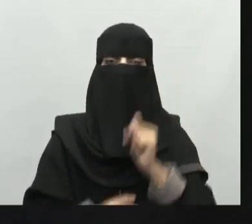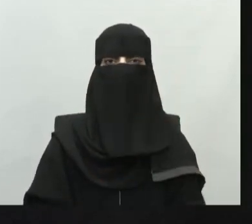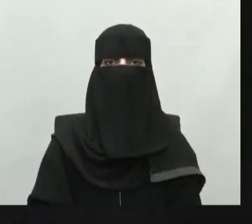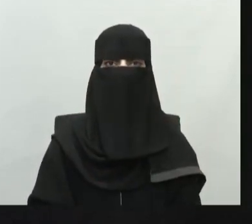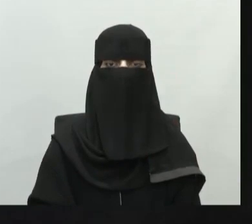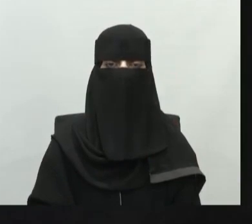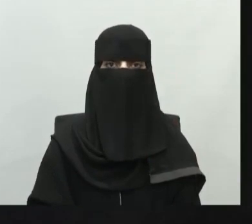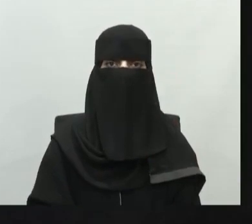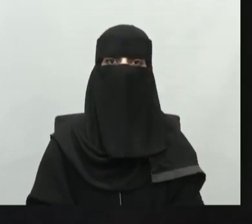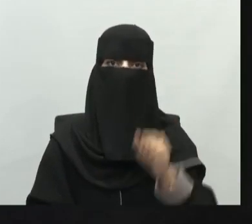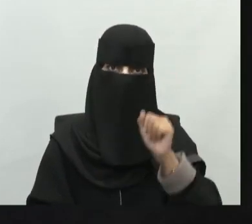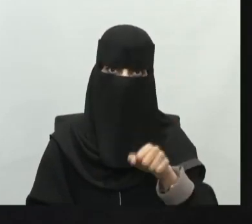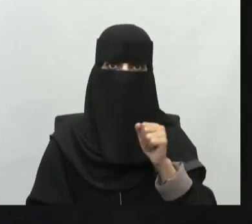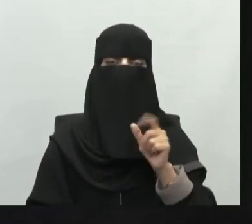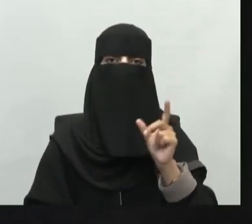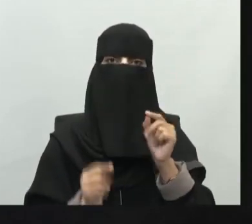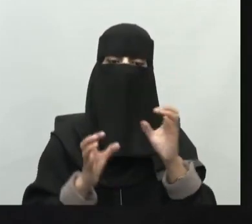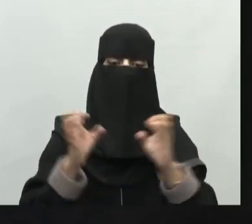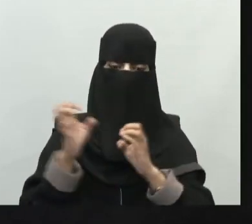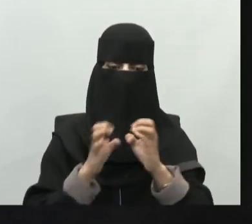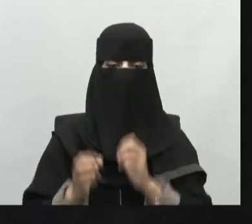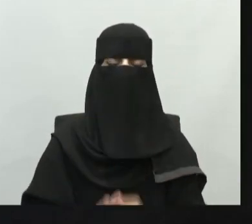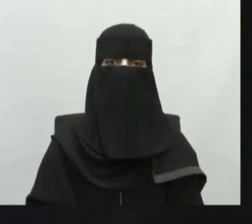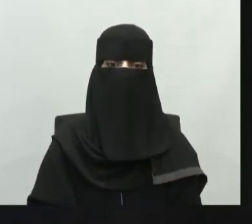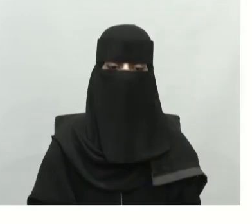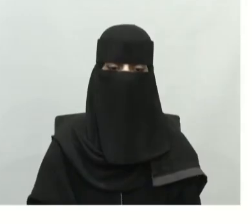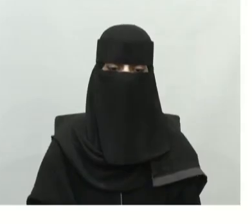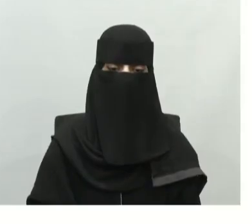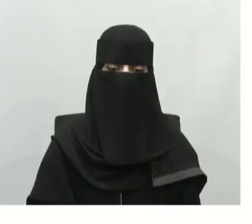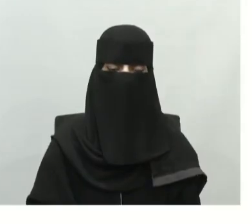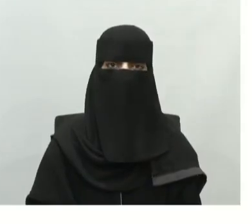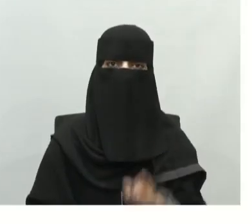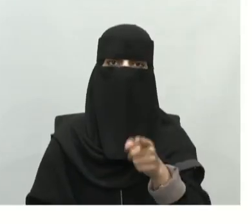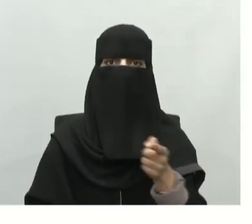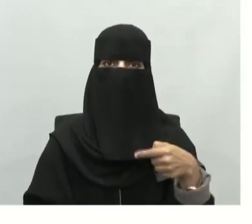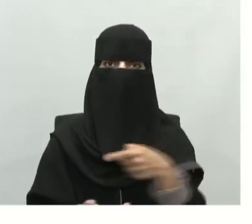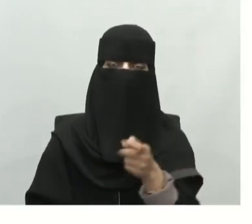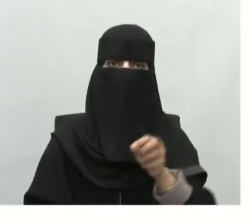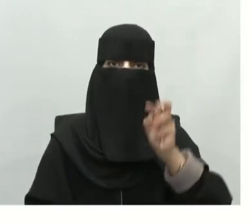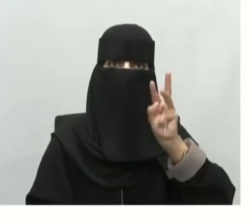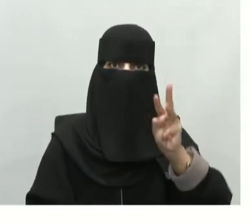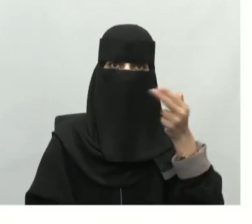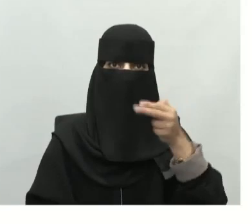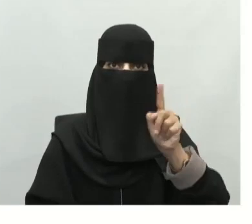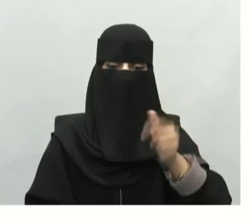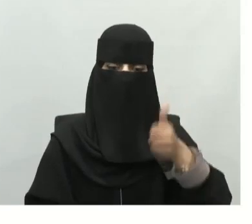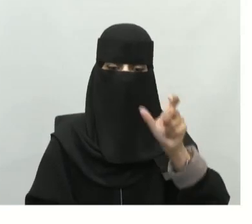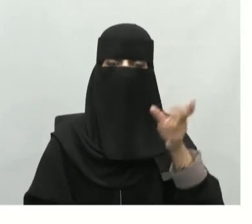سابقا نعم احسنتم لدينا الثعبان